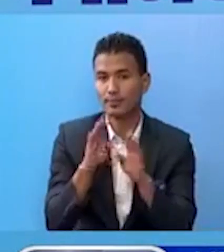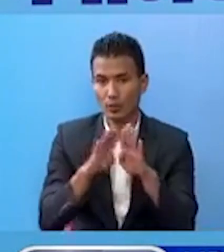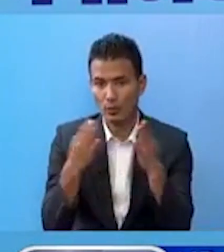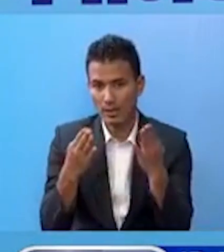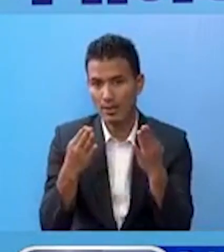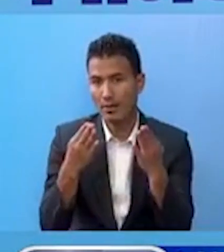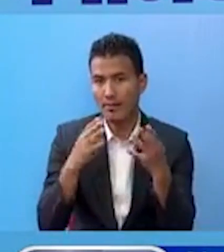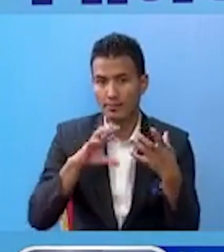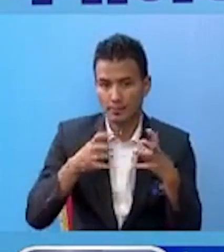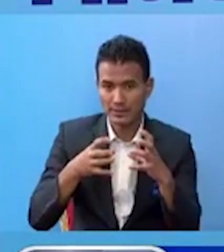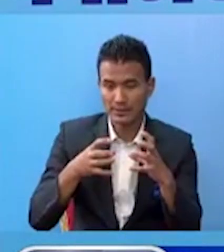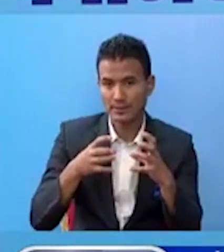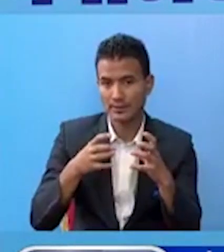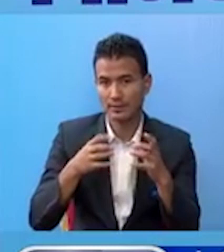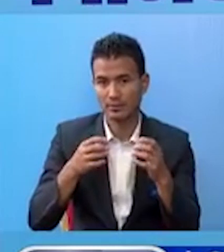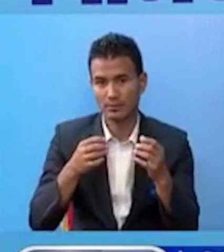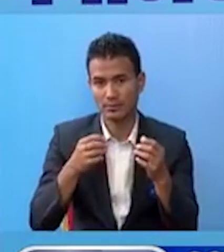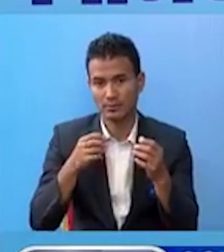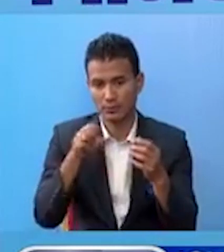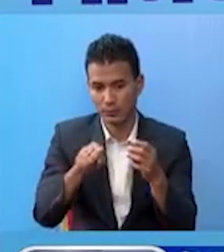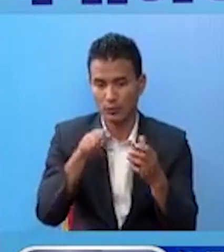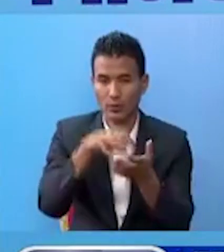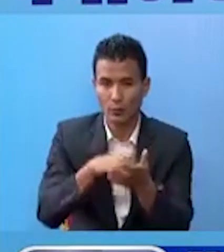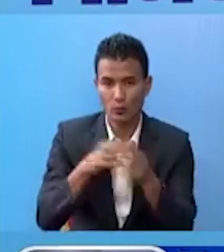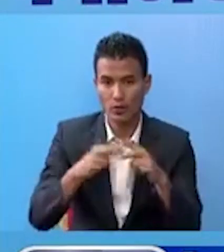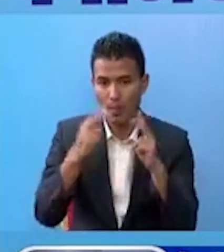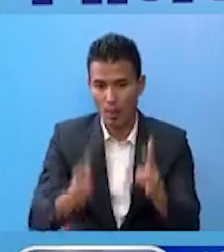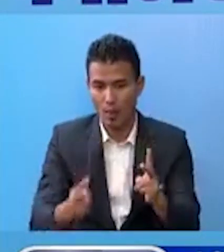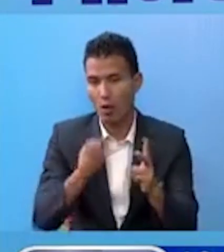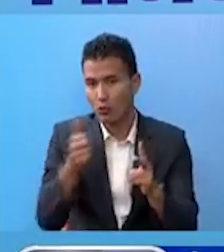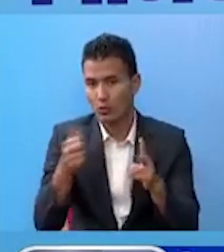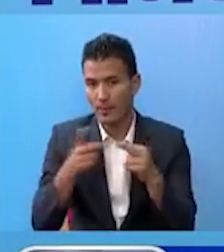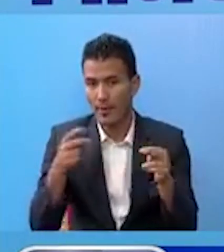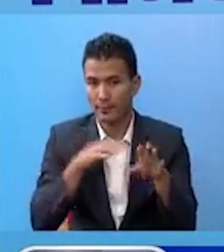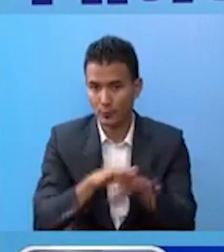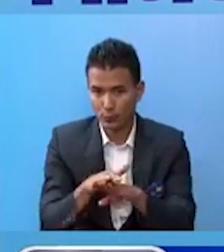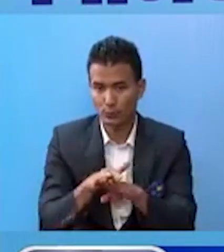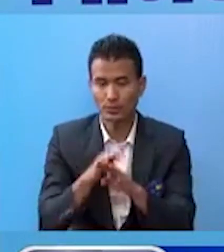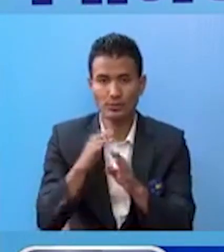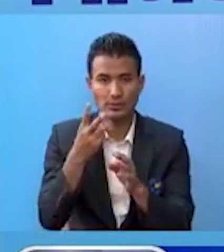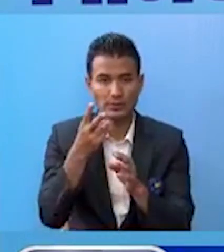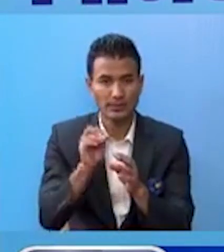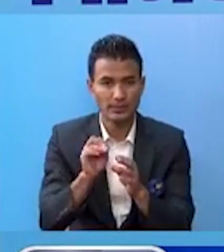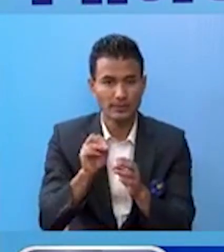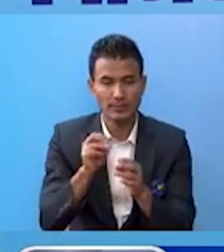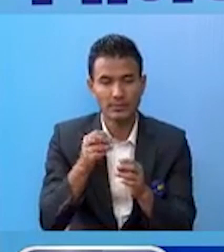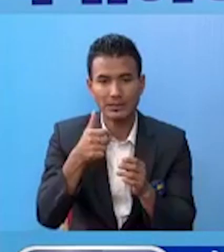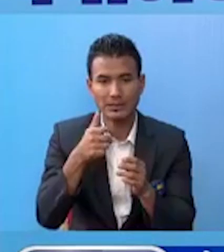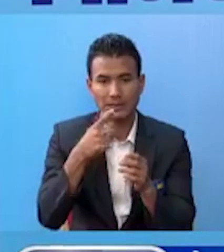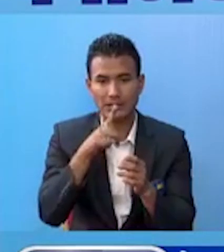ढोका, मेसिनका ह्यान्डल, टेबल तथा अन्य सामग्रीहरू